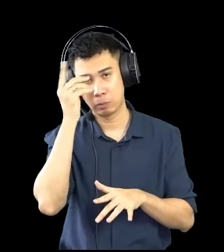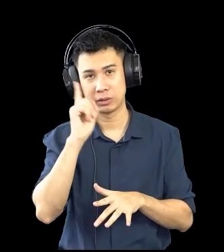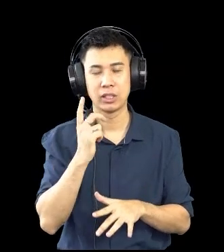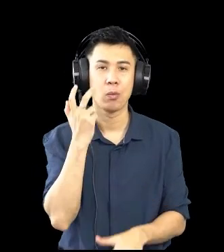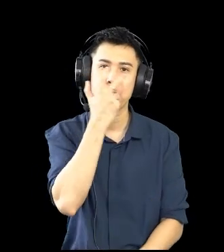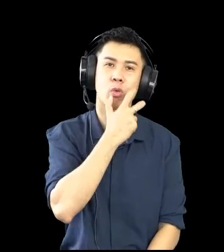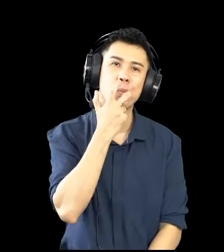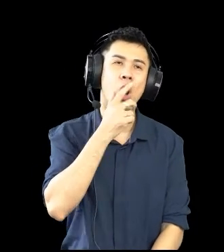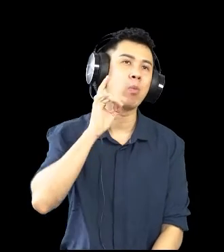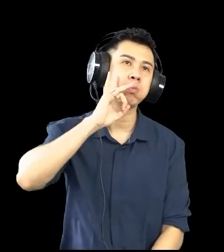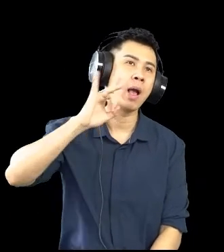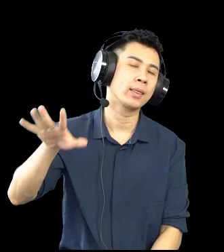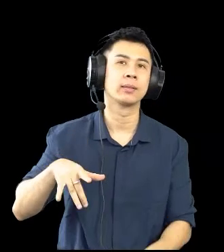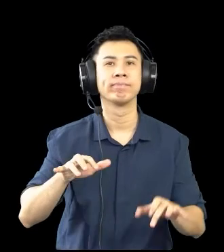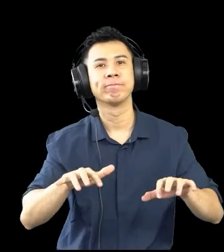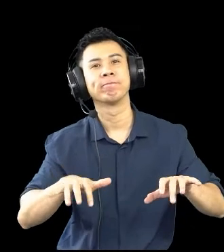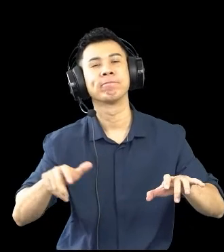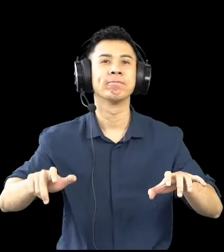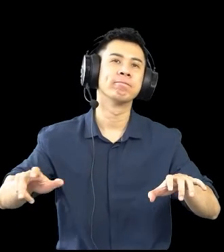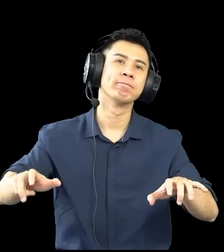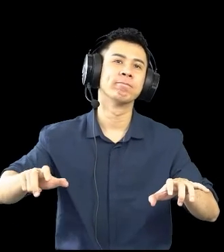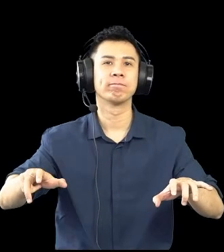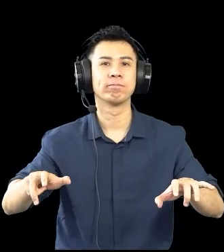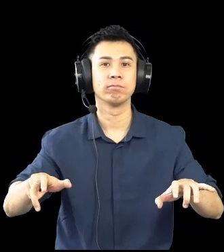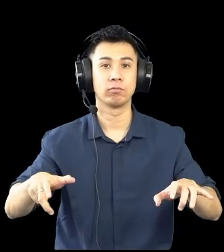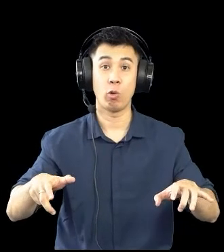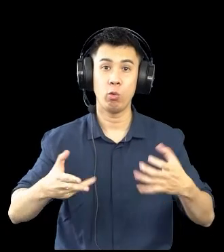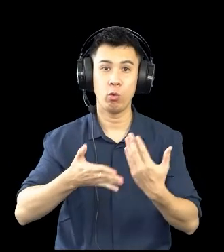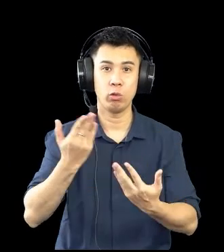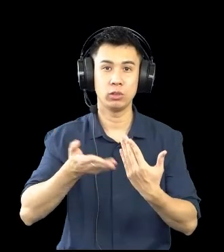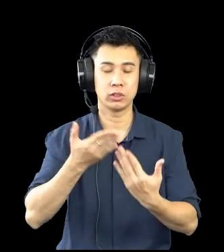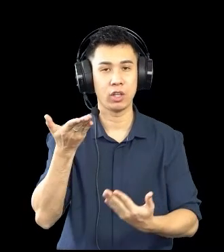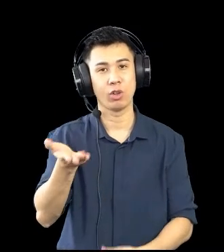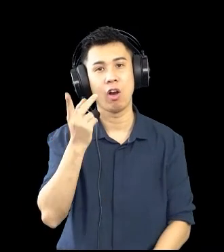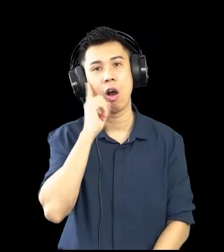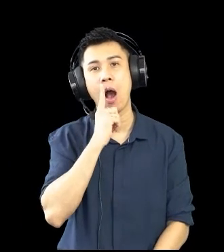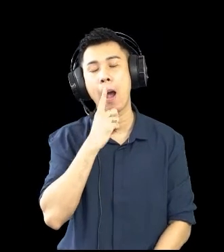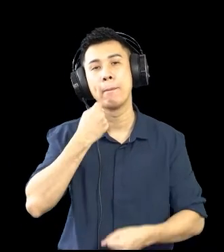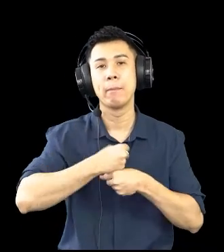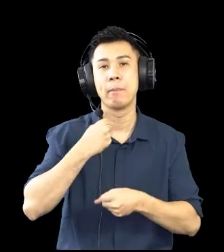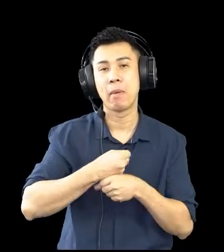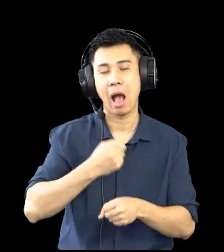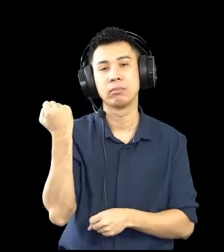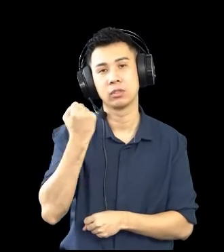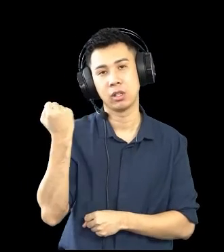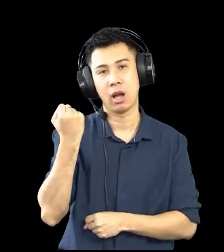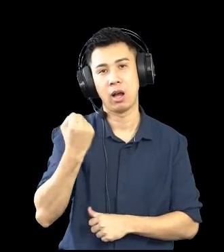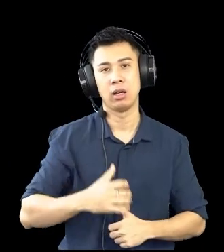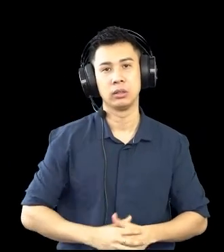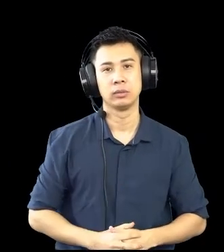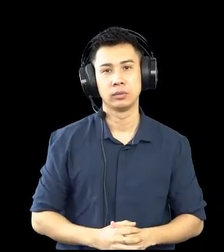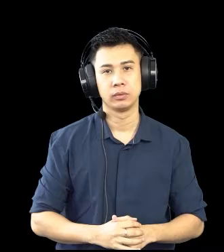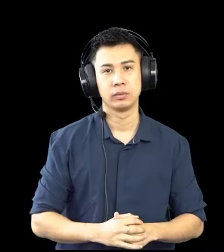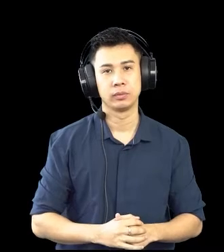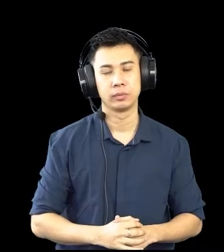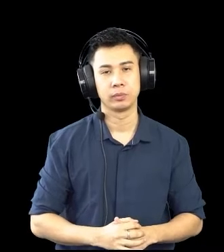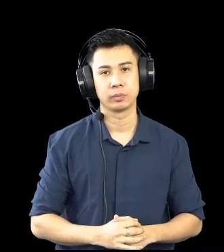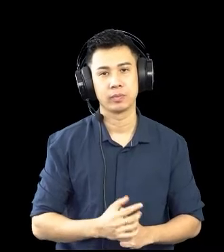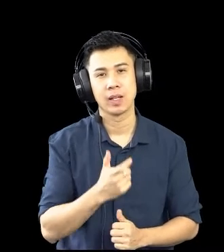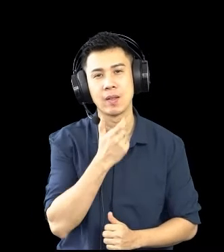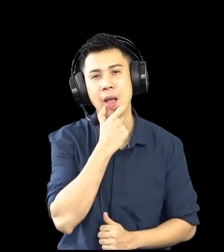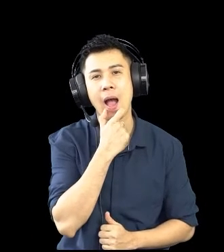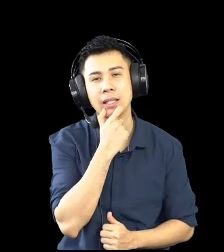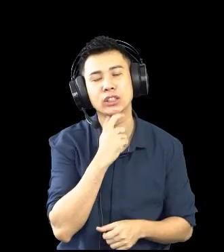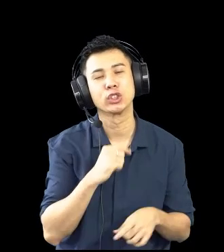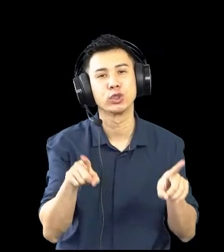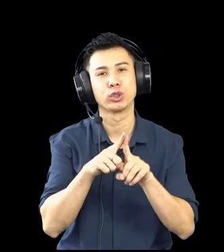cần phải nói thì chỉ cần là làm được thôi, thì đấy là một cái để các bạn có thể về cái định hướng nghề nghiệp của các bạn. Còn tiếng Anh thì em nghĩ là một cái cơ